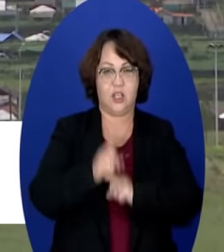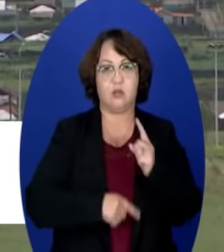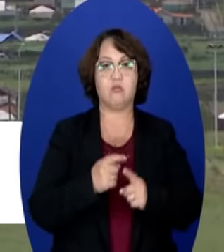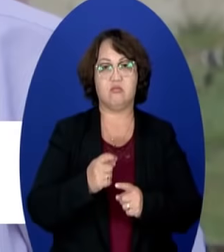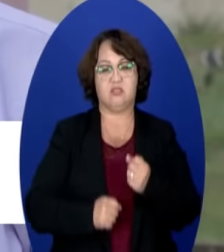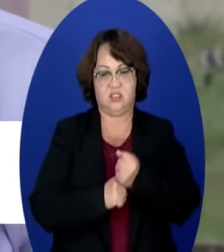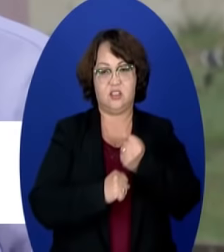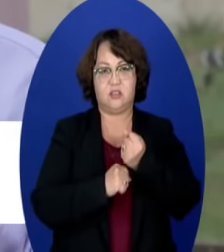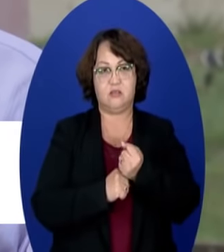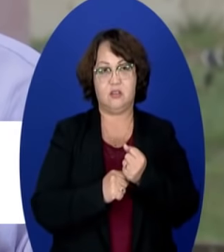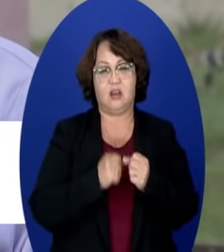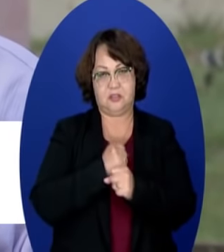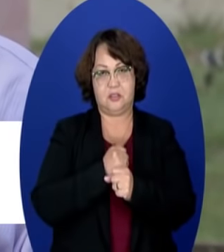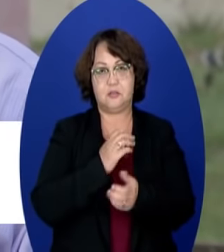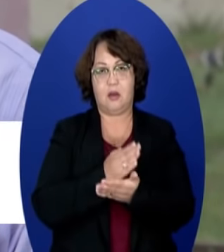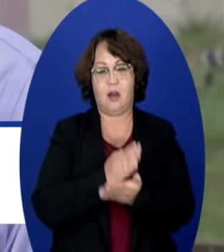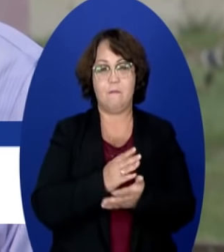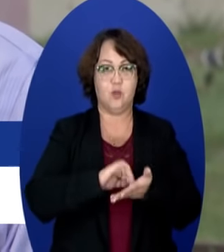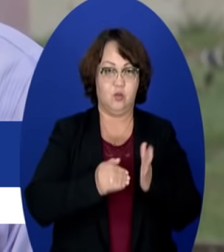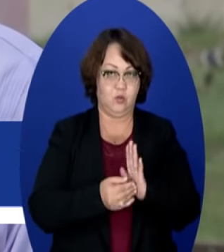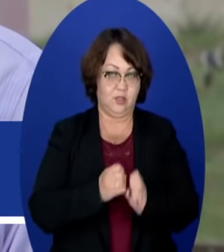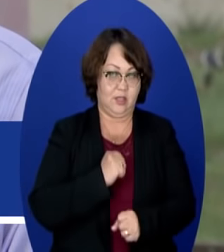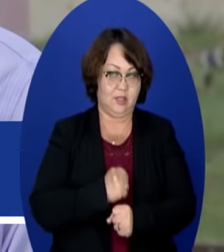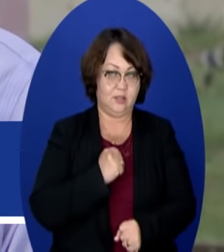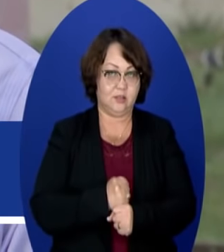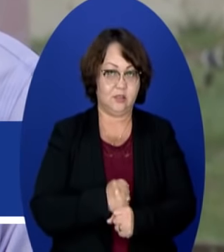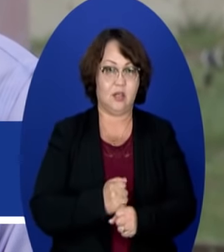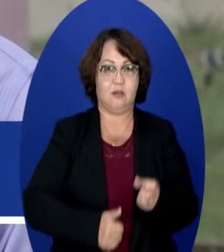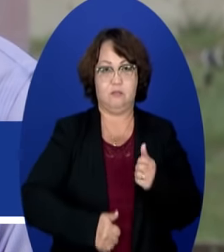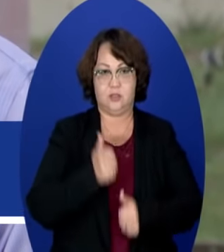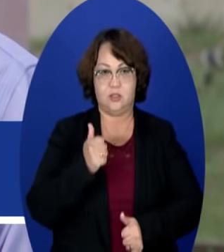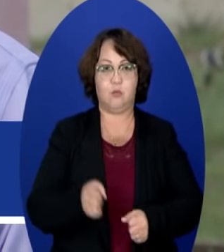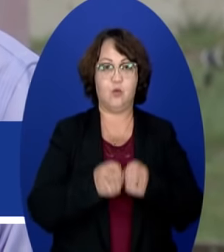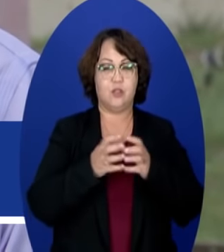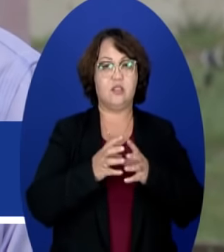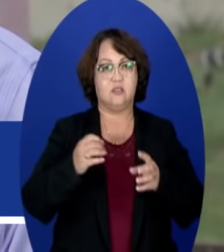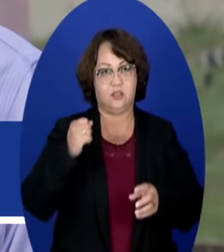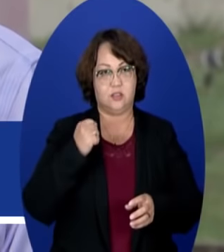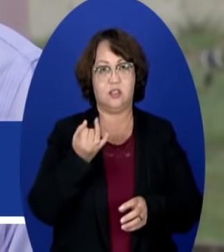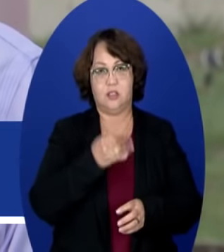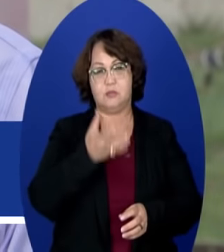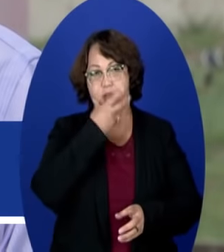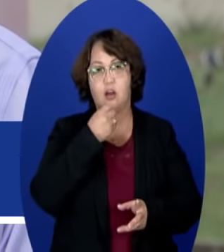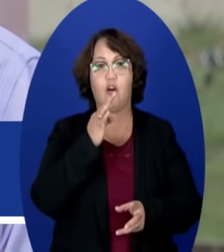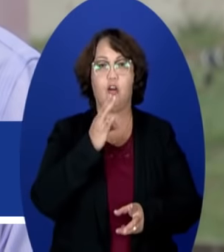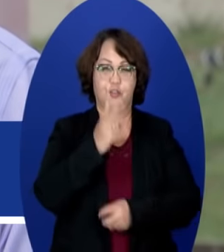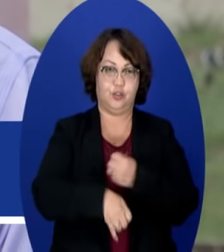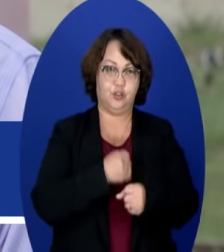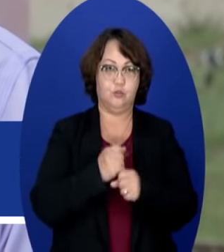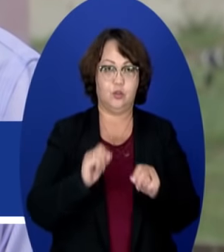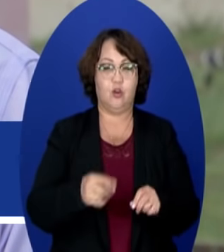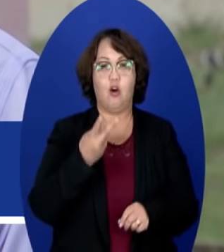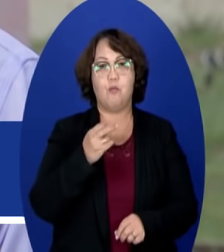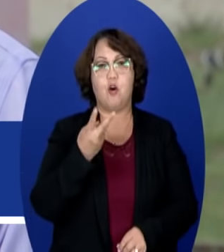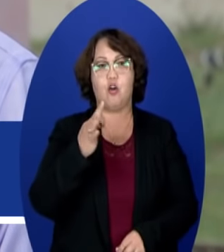юм а. Төлөвлөсөн ажлуудаа бас одоо нэлээд амжилттай бүтээсэн ийм он жил болж одоо энэ 20 он маань